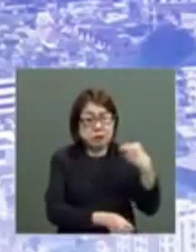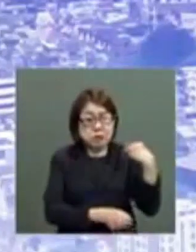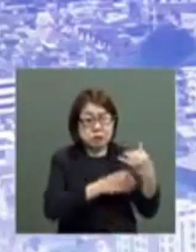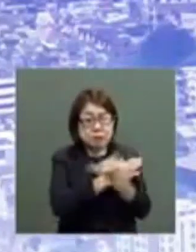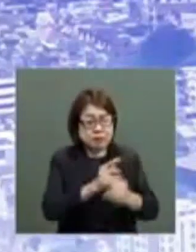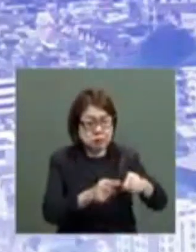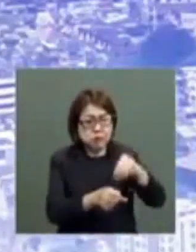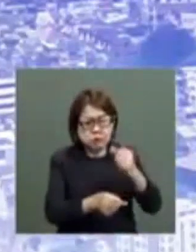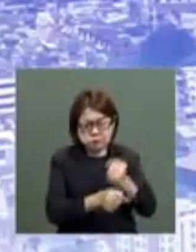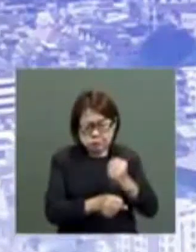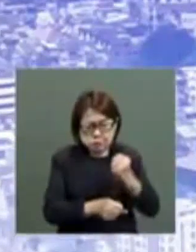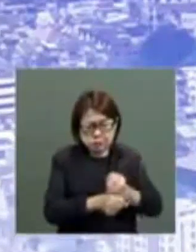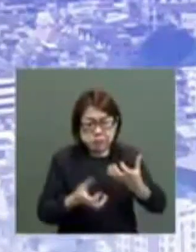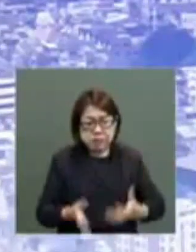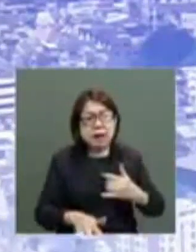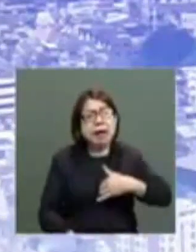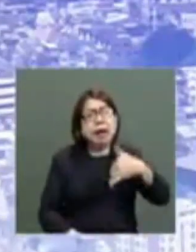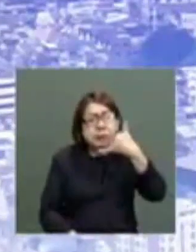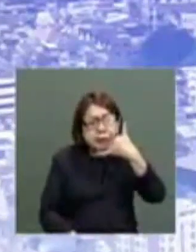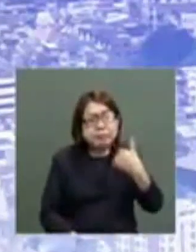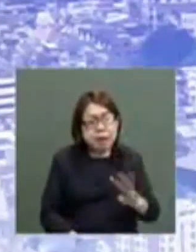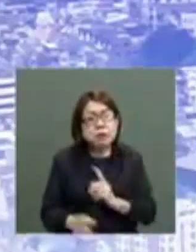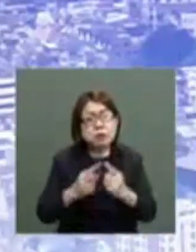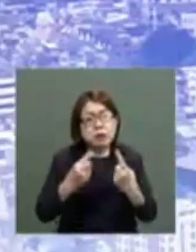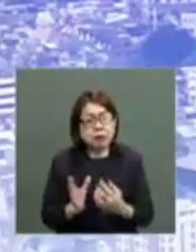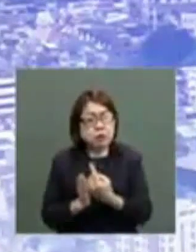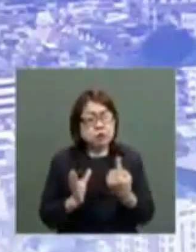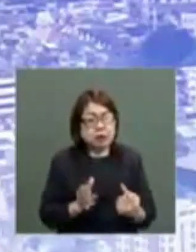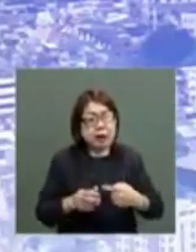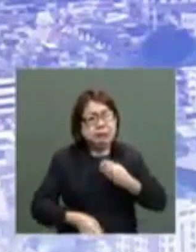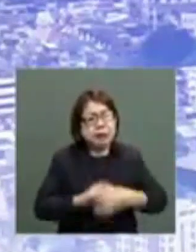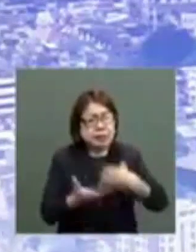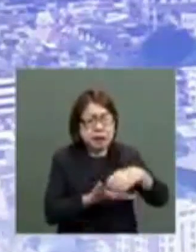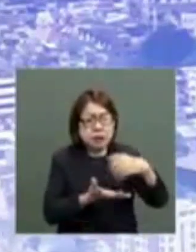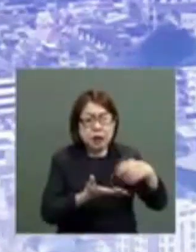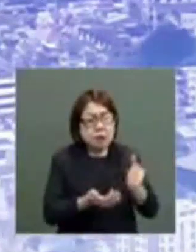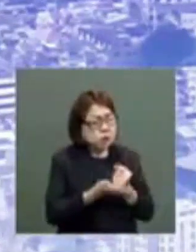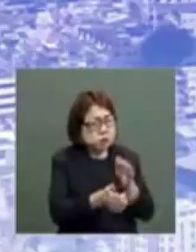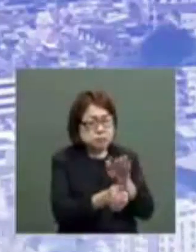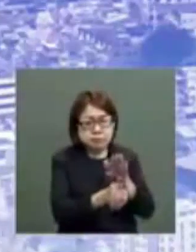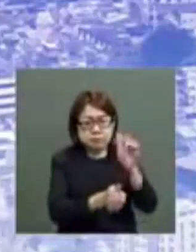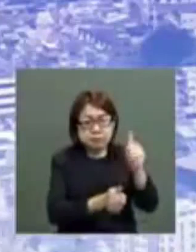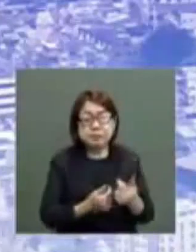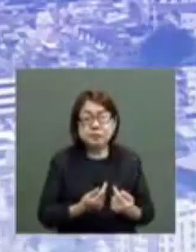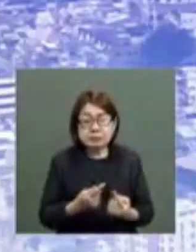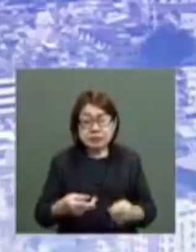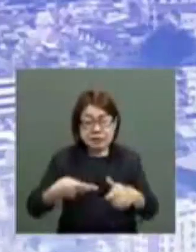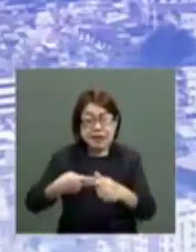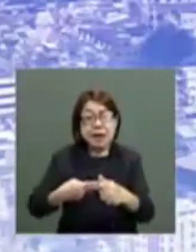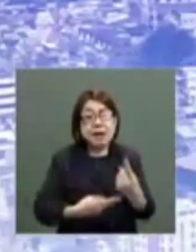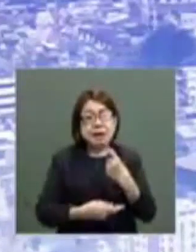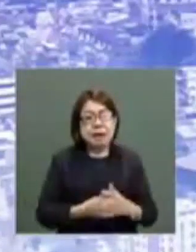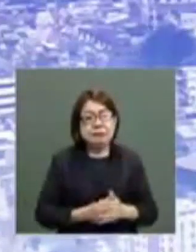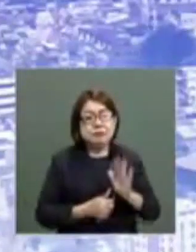างผู้แทนจากกระทรวงการต่างประเทศจะดูแลท่านอย่างดีนะครับส่วนเรื่องของทางอินโดนีเซียที่บอกว่